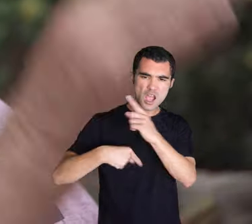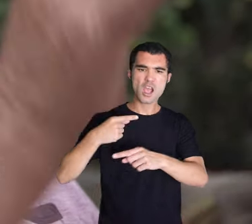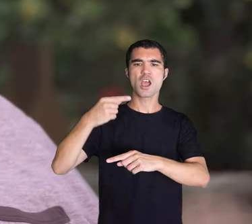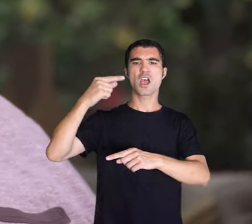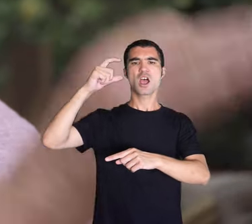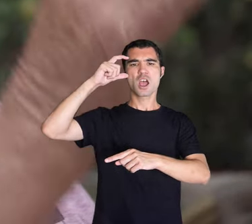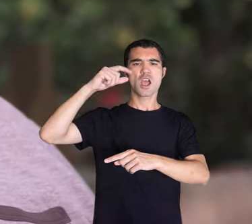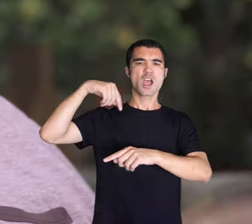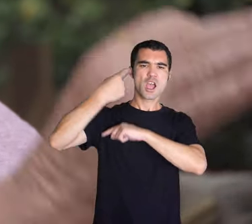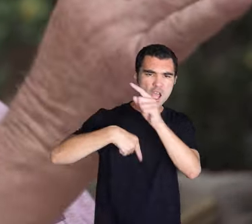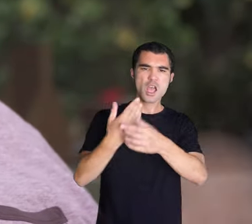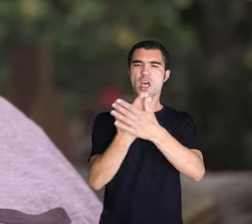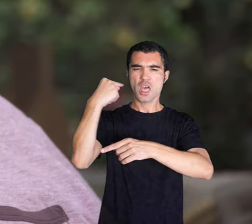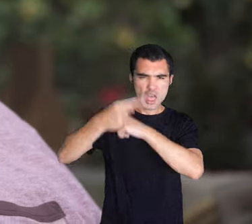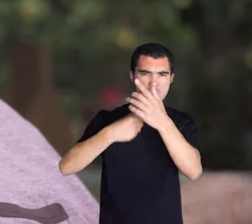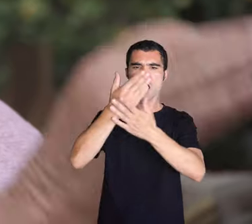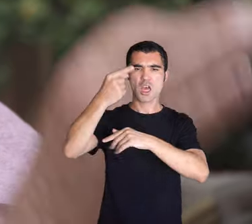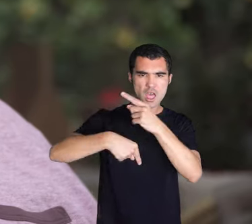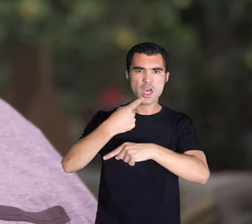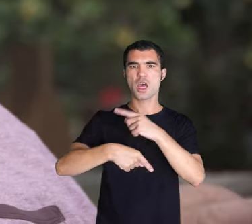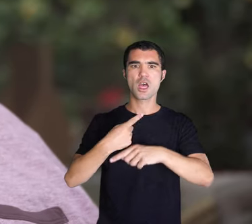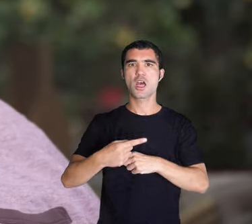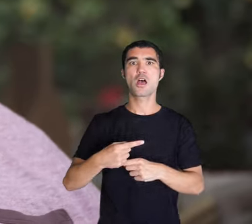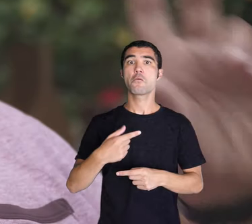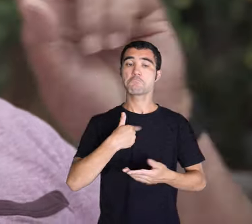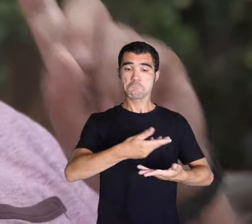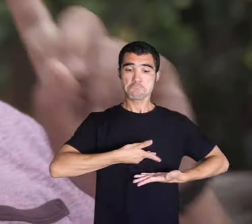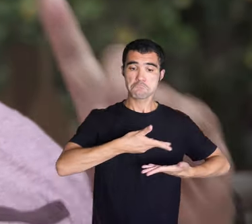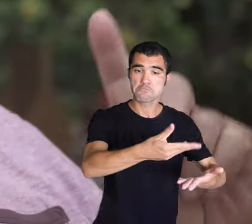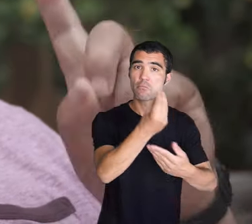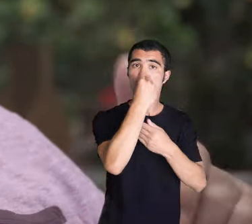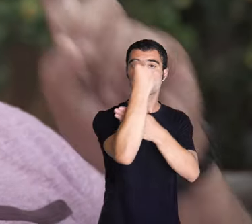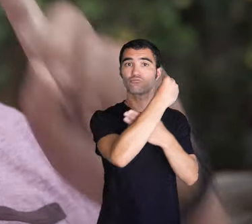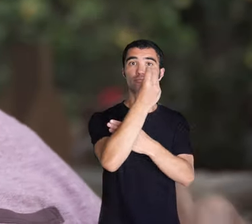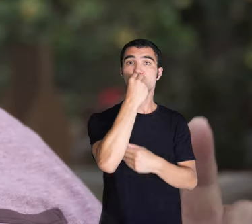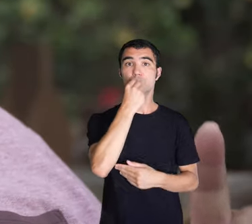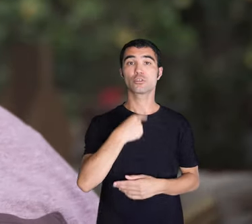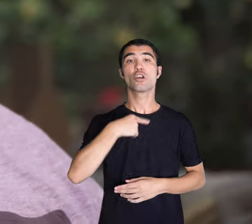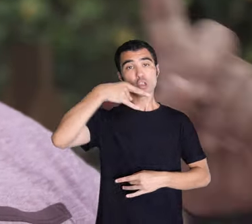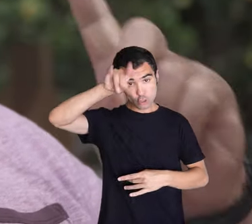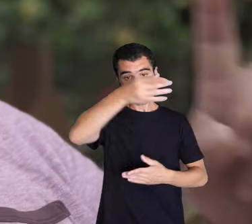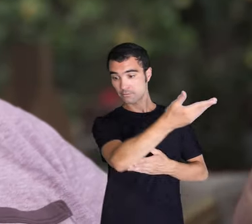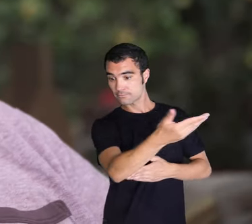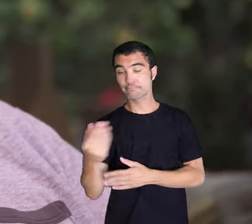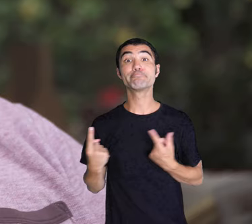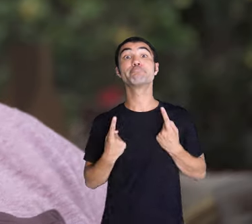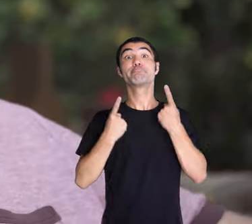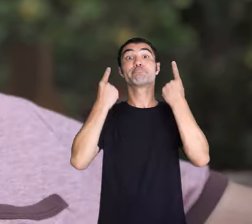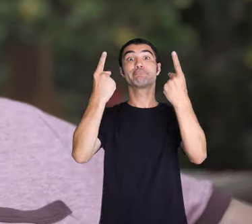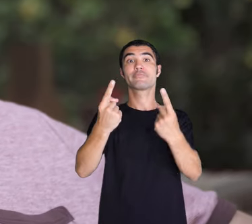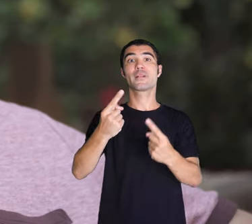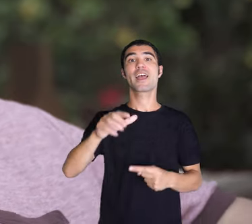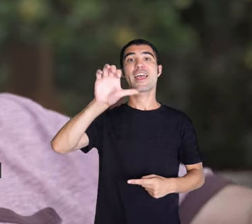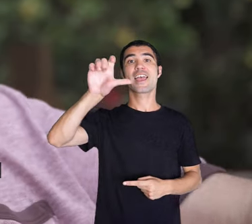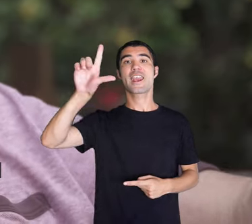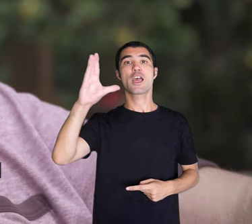Cada dia, durant tot el rodatge, cada dia, estàvem convidats a dinar. I l'única corrida de toros que he vist a la meva vida va ser el cordobès